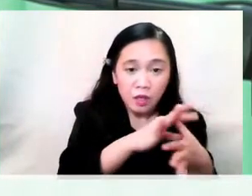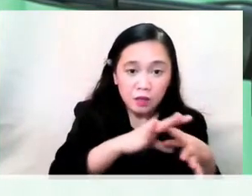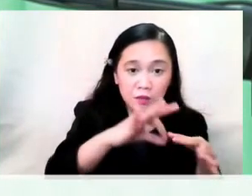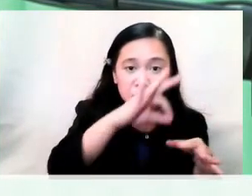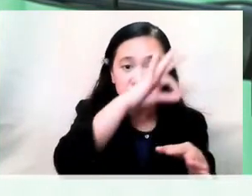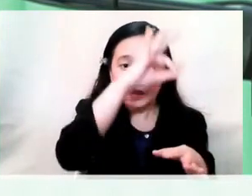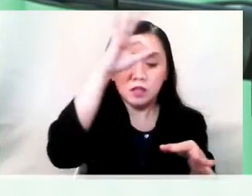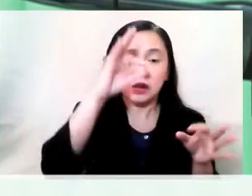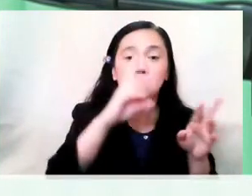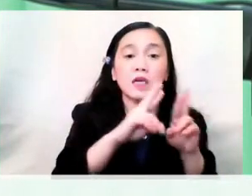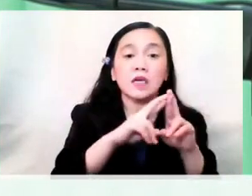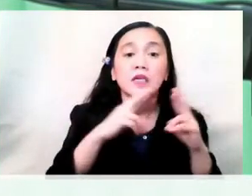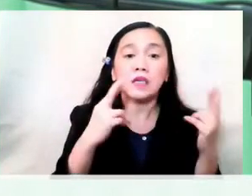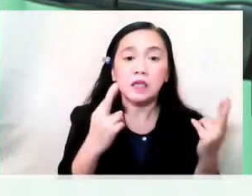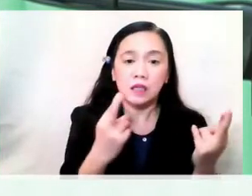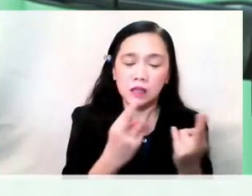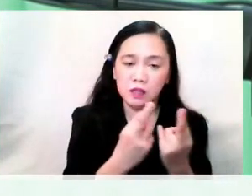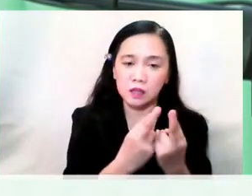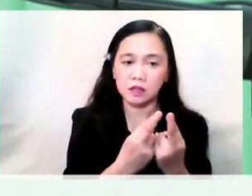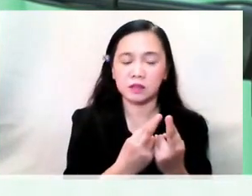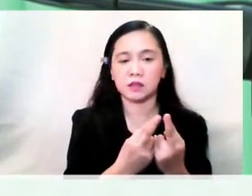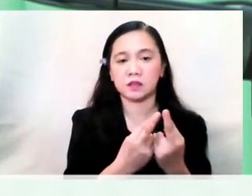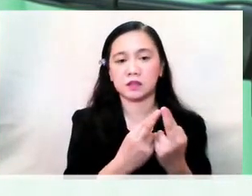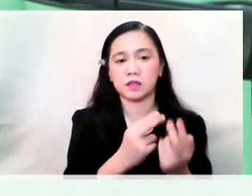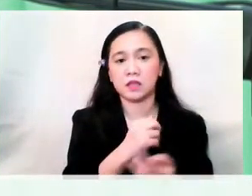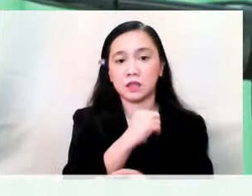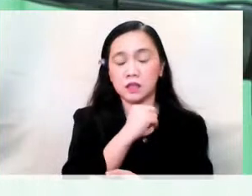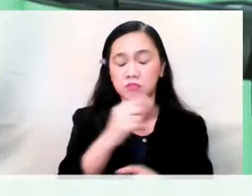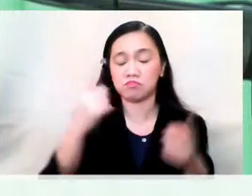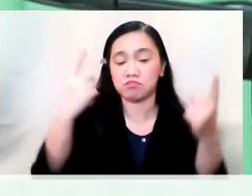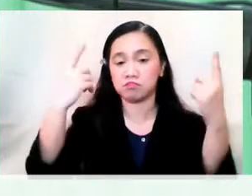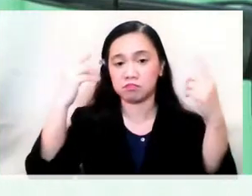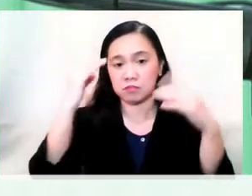relationships rather than to success.